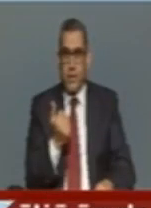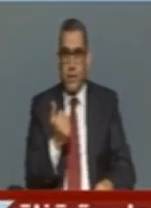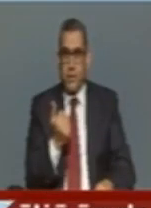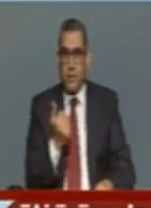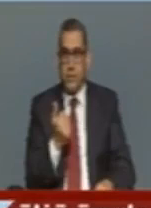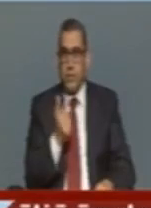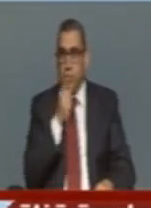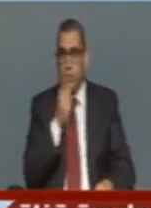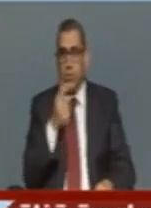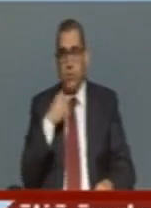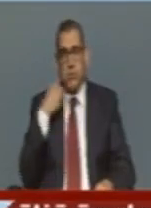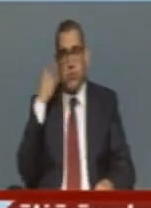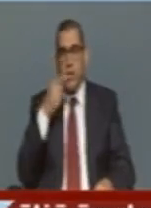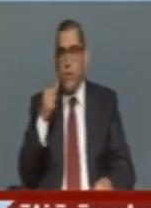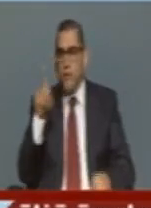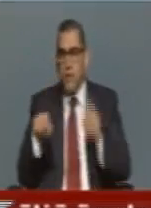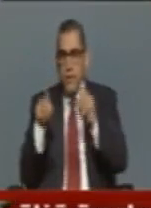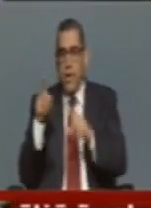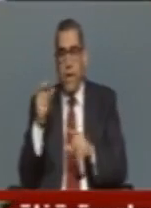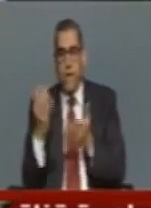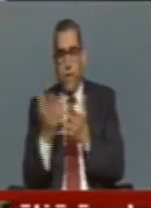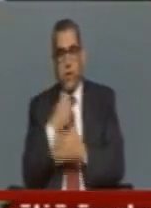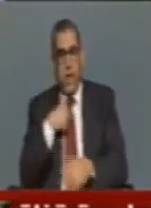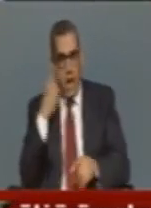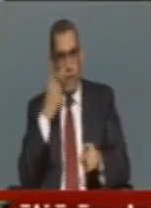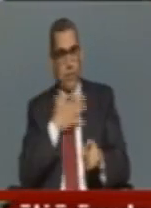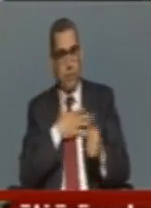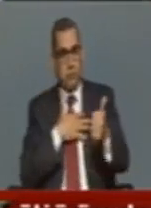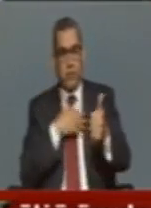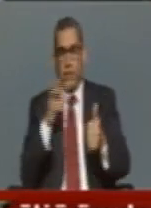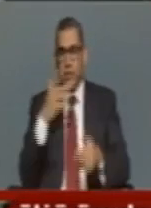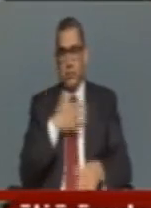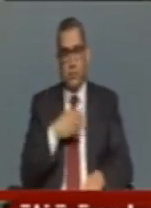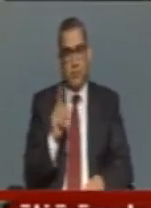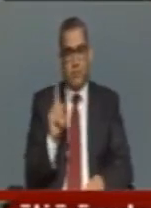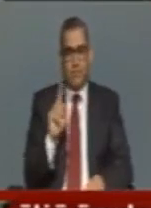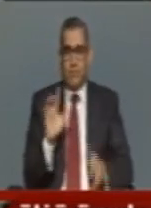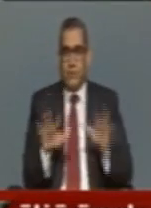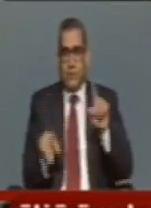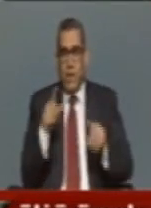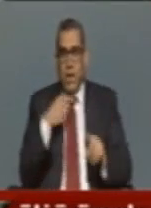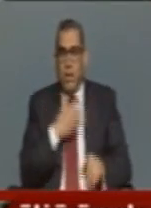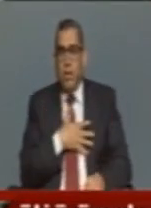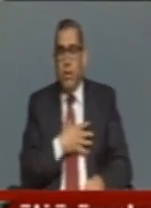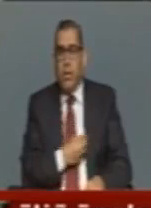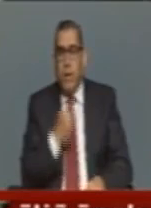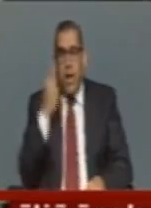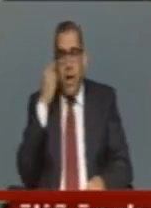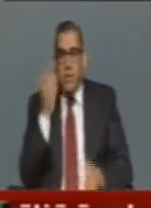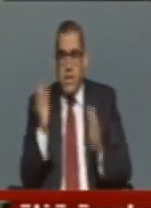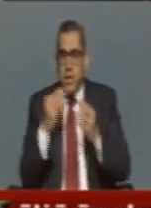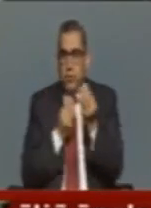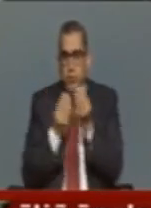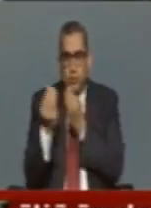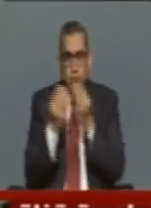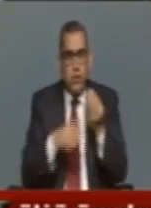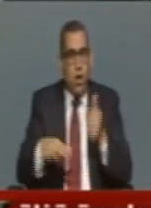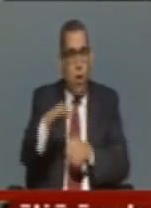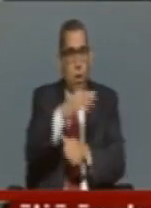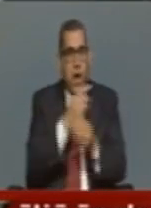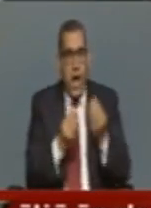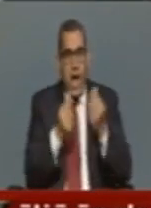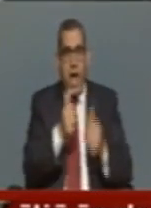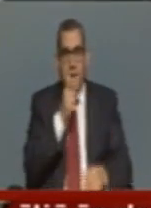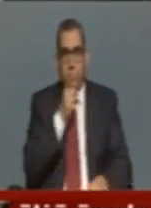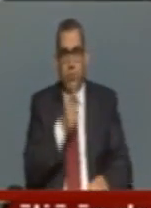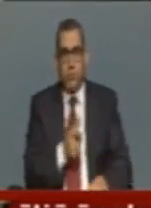مش عطاء، يبقى عندي فرصة ان انا حتى لو يعني اطمنك باجراء اخر. صحيح. تبادلي